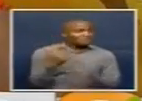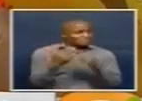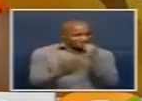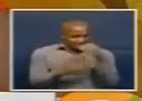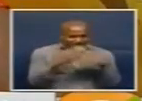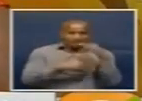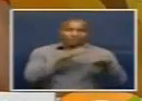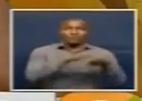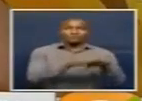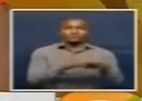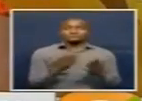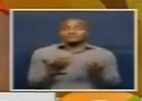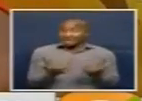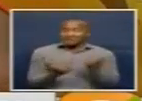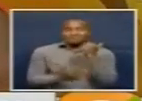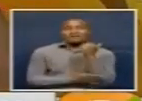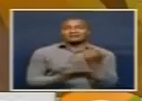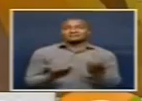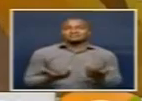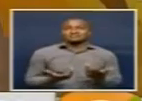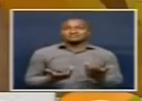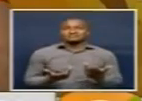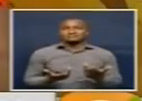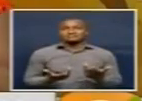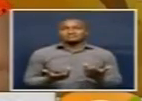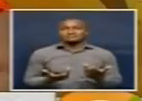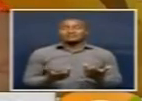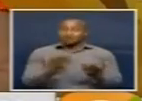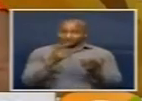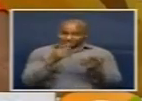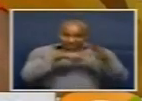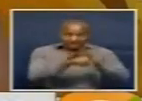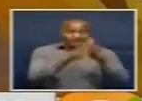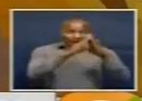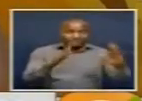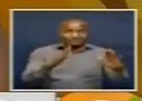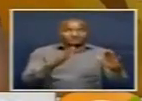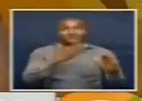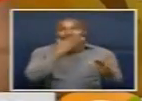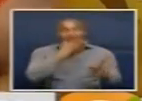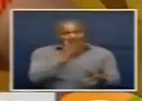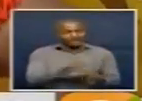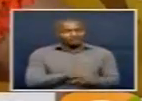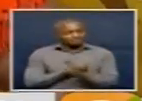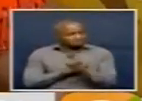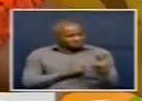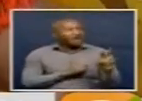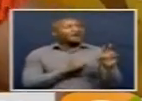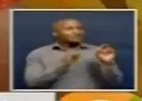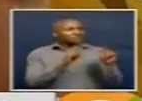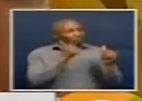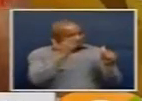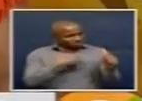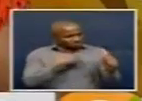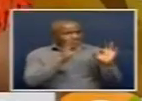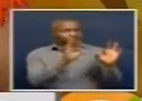kwamba kwa sababu ni tabia mbaya ukikutana na kama na mtu ni babako ama ni father in law wako unasikia kwamba lakini sasa